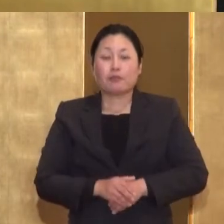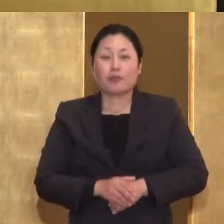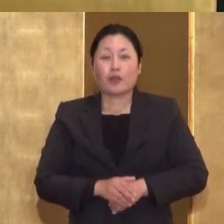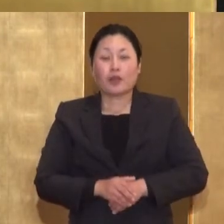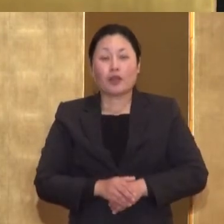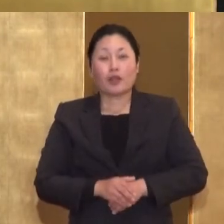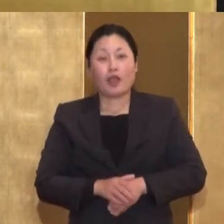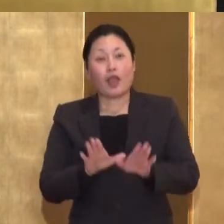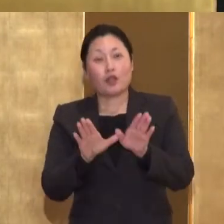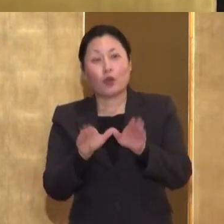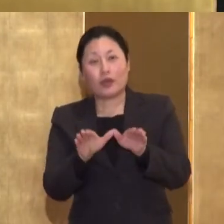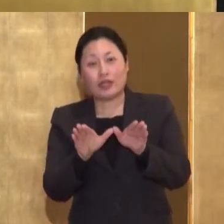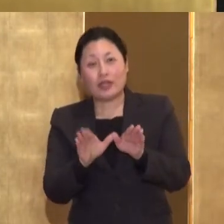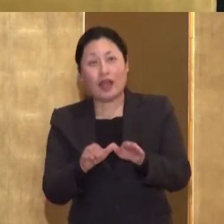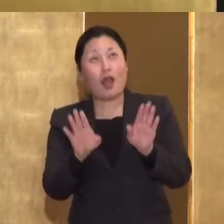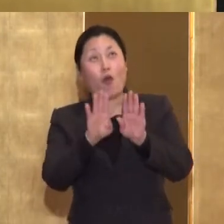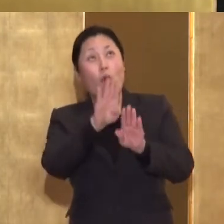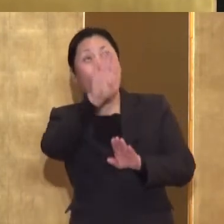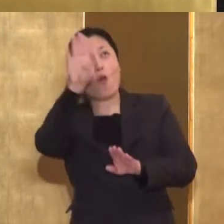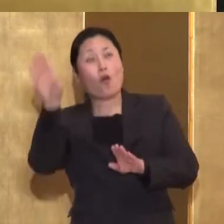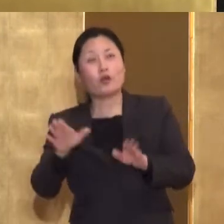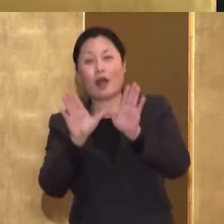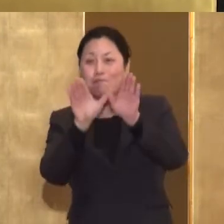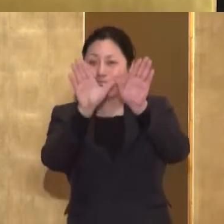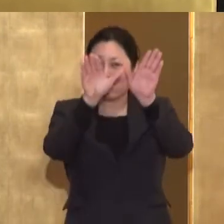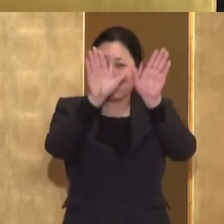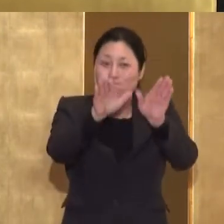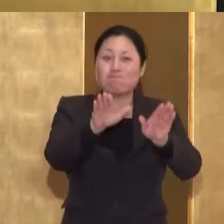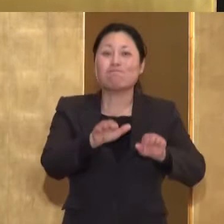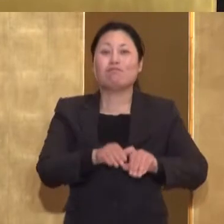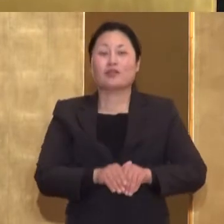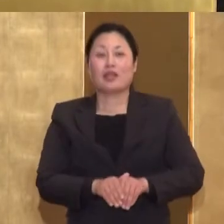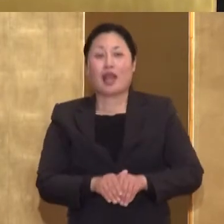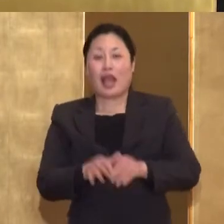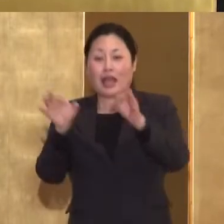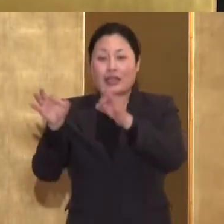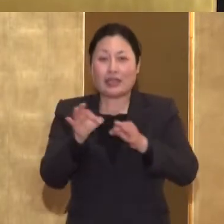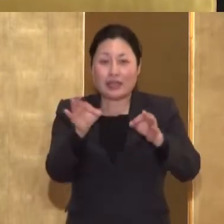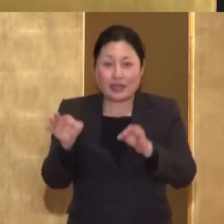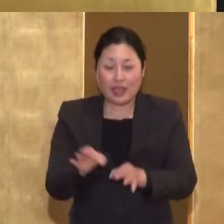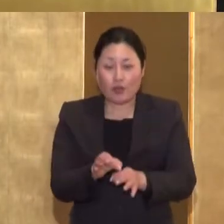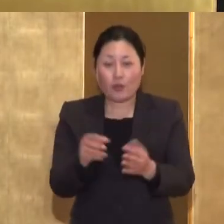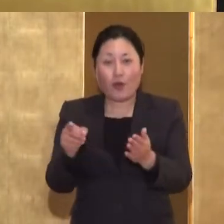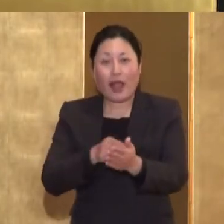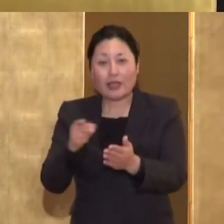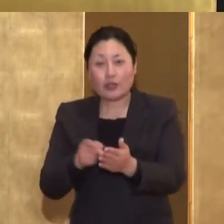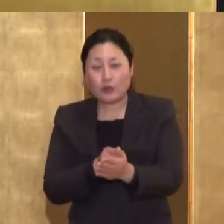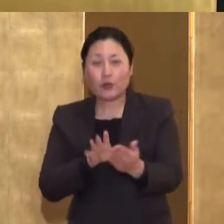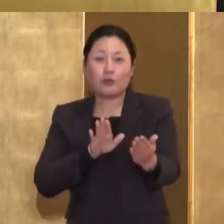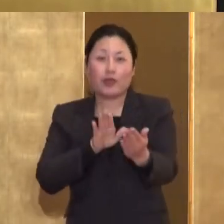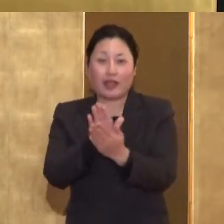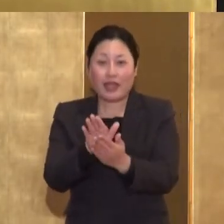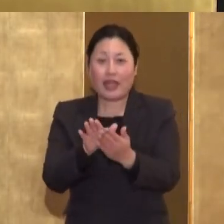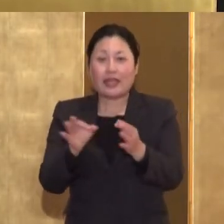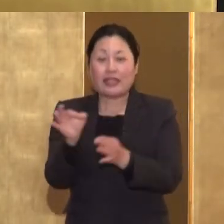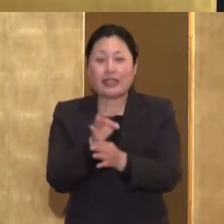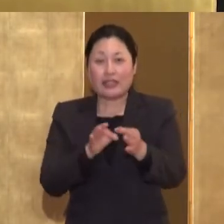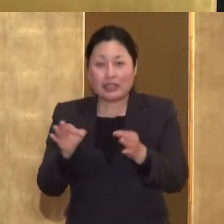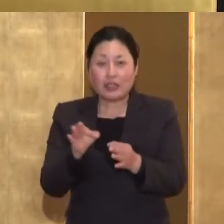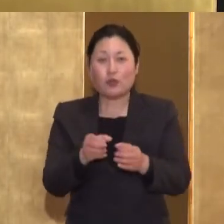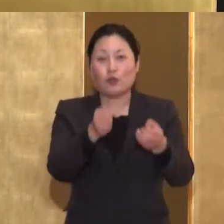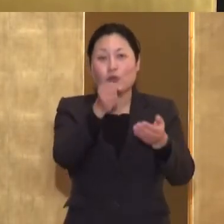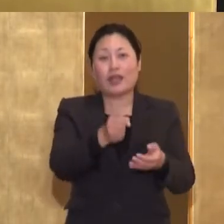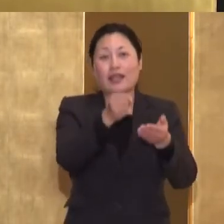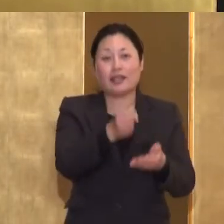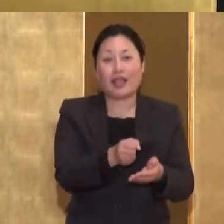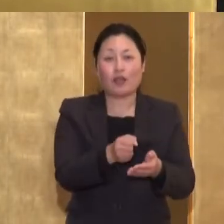鳥が大空を駆けるように颯爽とデフレ脱却に向けて金融政策、財政政